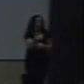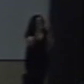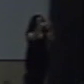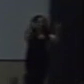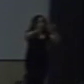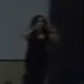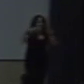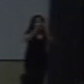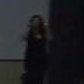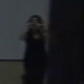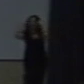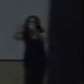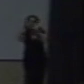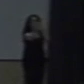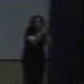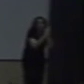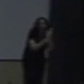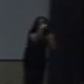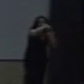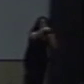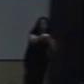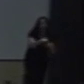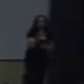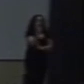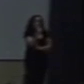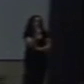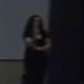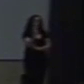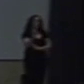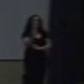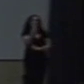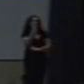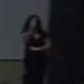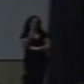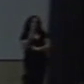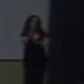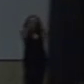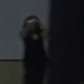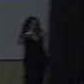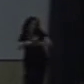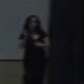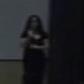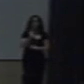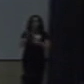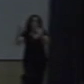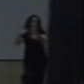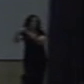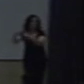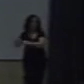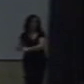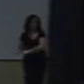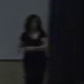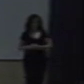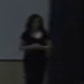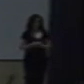documents programàtics o les bases de debat perquè algú se li escapava o algú decidia, no? Segurament era el segon, no? Però bueno,